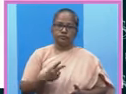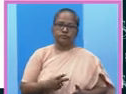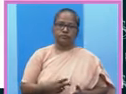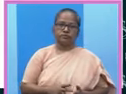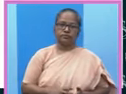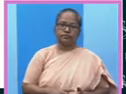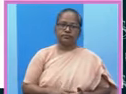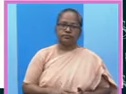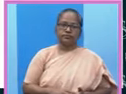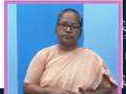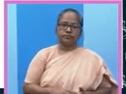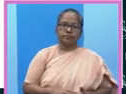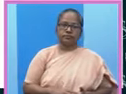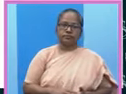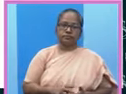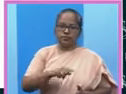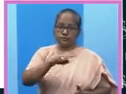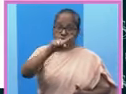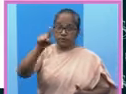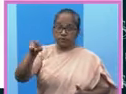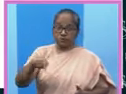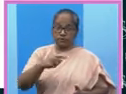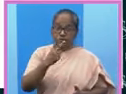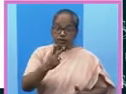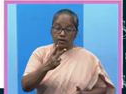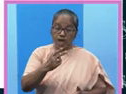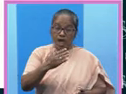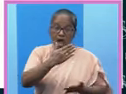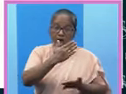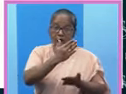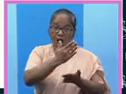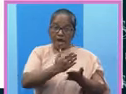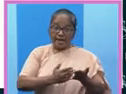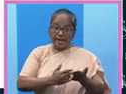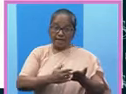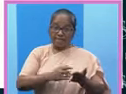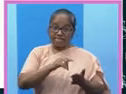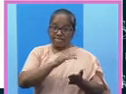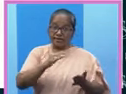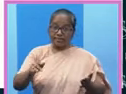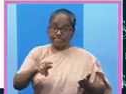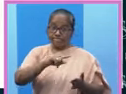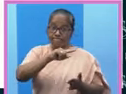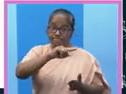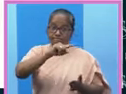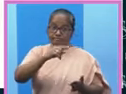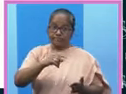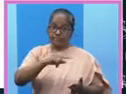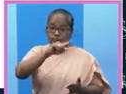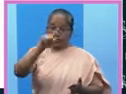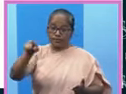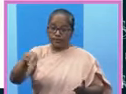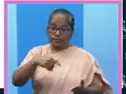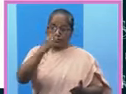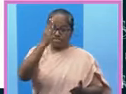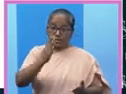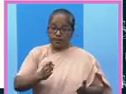சொல்ல போகிறேன். இப்போ இது ஒரு அரை வட்டம் இல்லையா, நமக்கு தெரியும். அப்போ இதனுடைய மையக்கோணம் எவ்வளவு, தீட்டா,